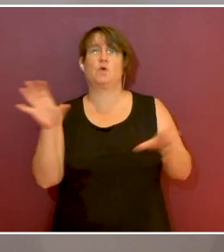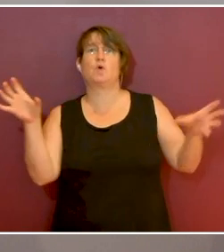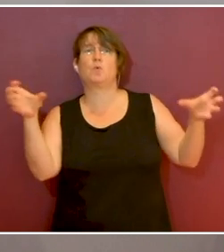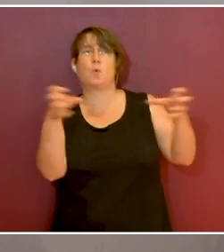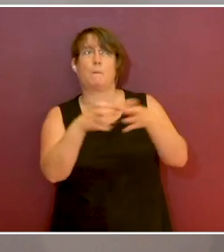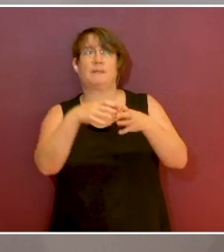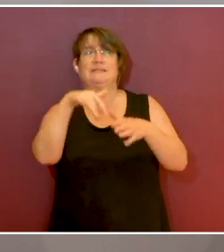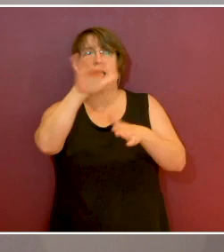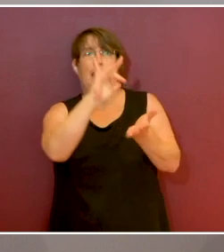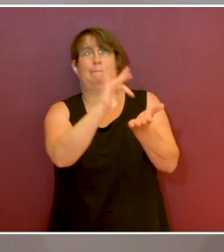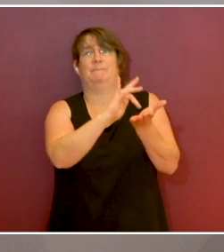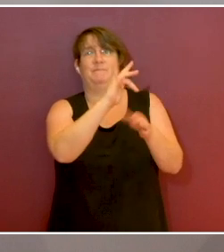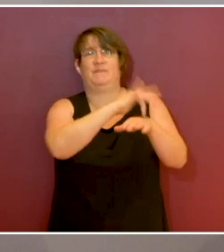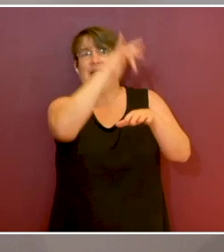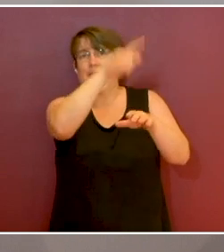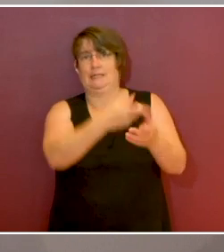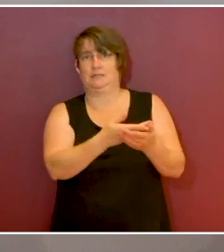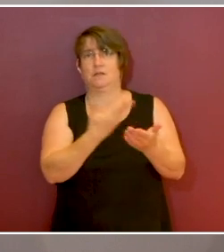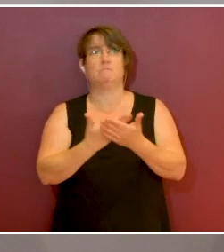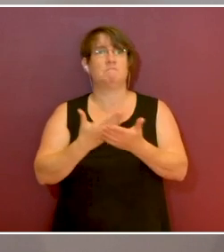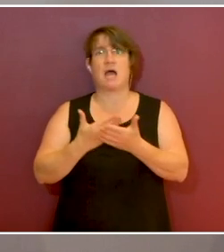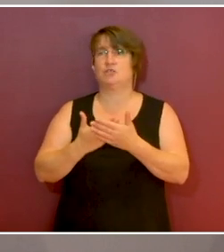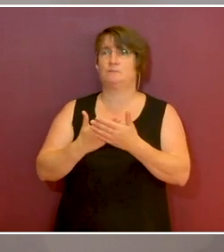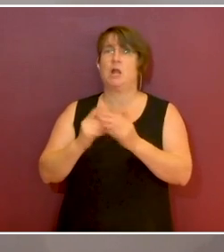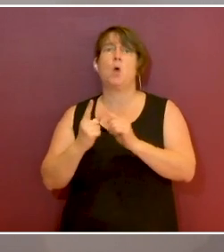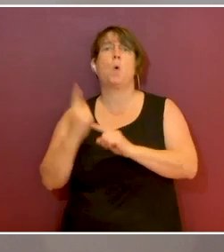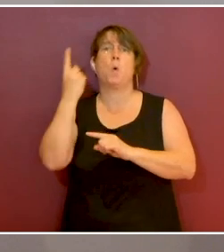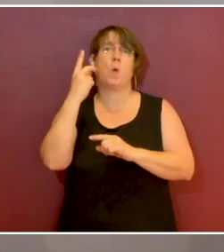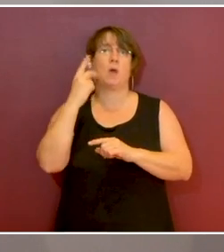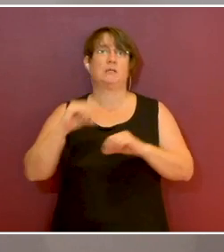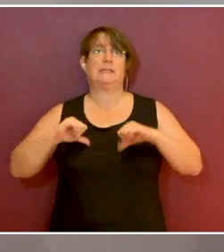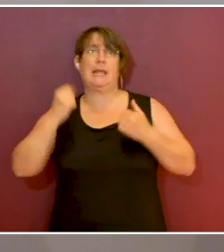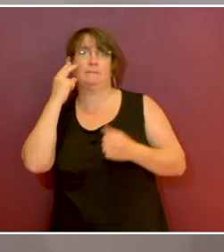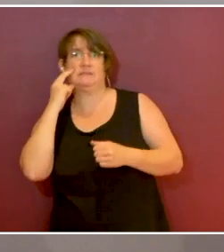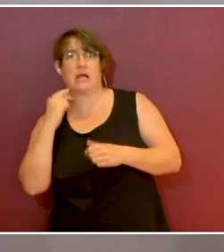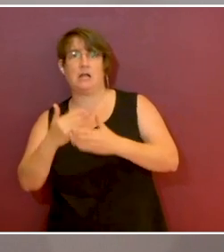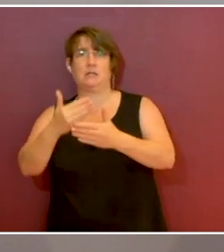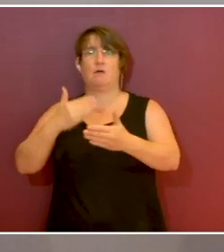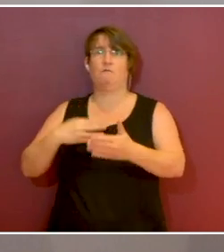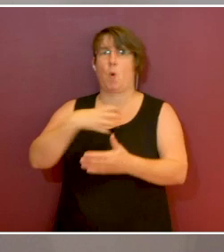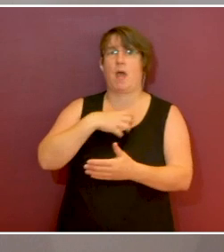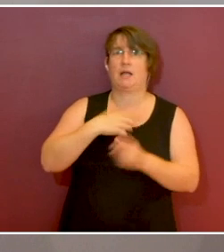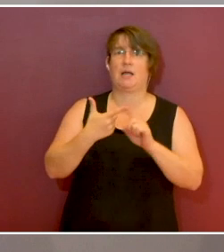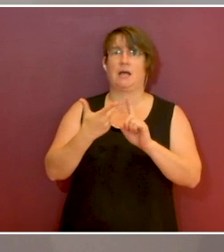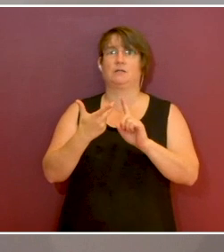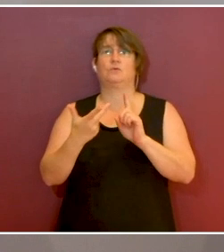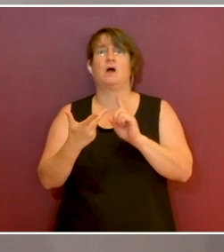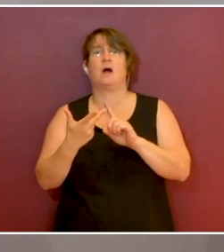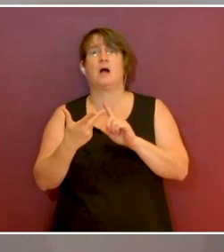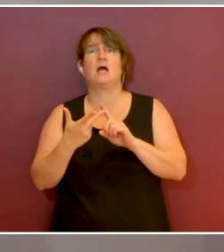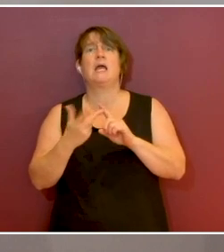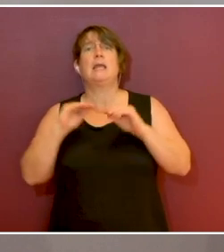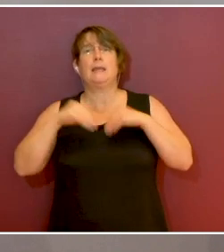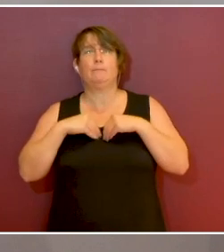Menschen, also Menschen in höherem Lebensalter, Vorerkrankte, Immunsupprimierte, es nötig